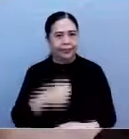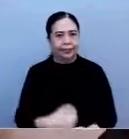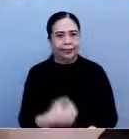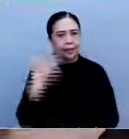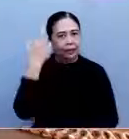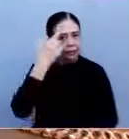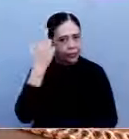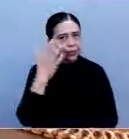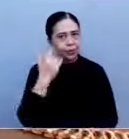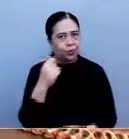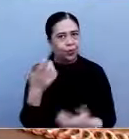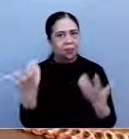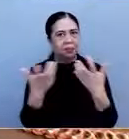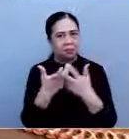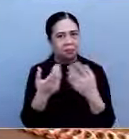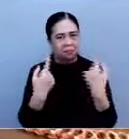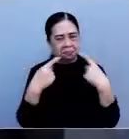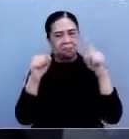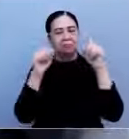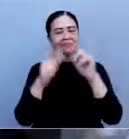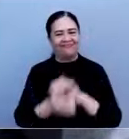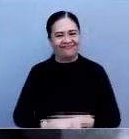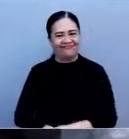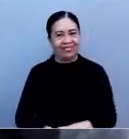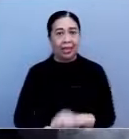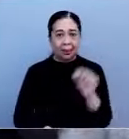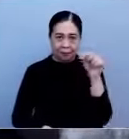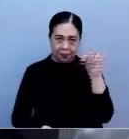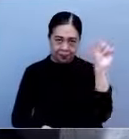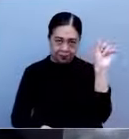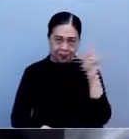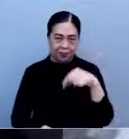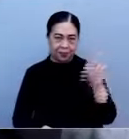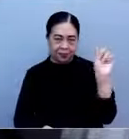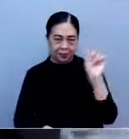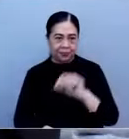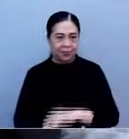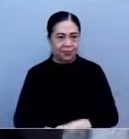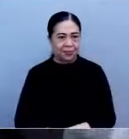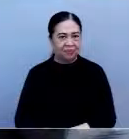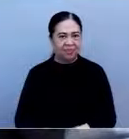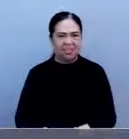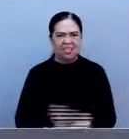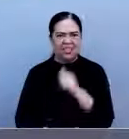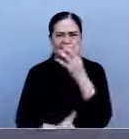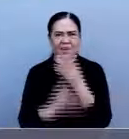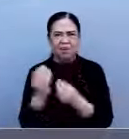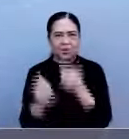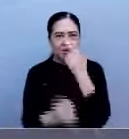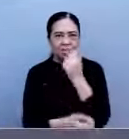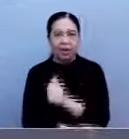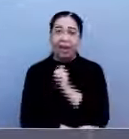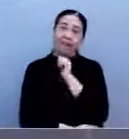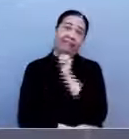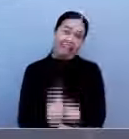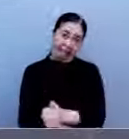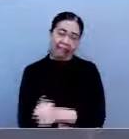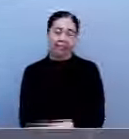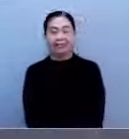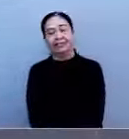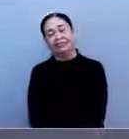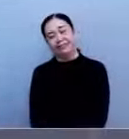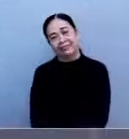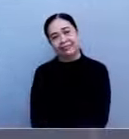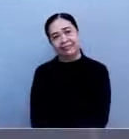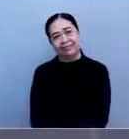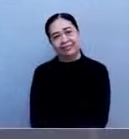bakit nag-click ito. That's the correct. Wala kayo naubuso ng joke? Hindi. Kaya naubusan